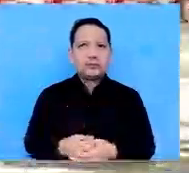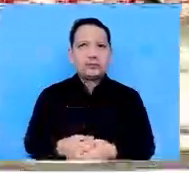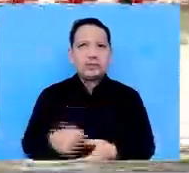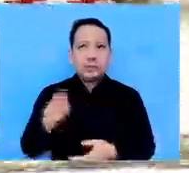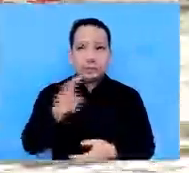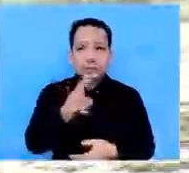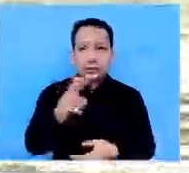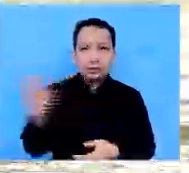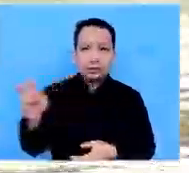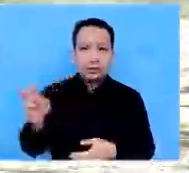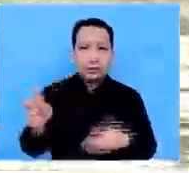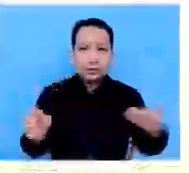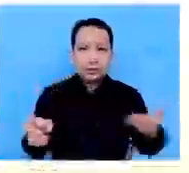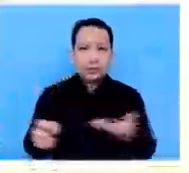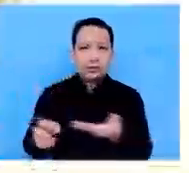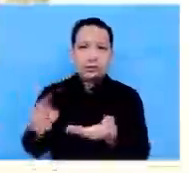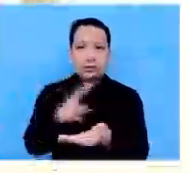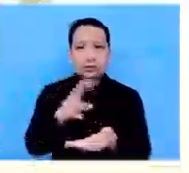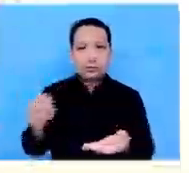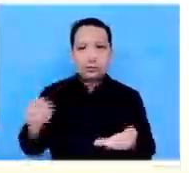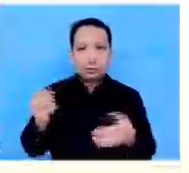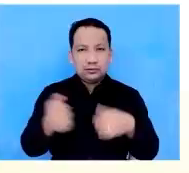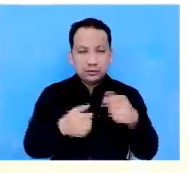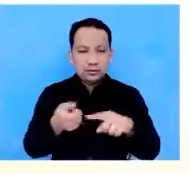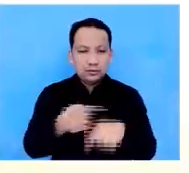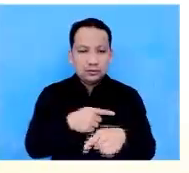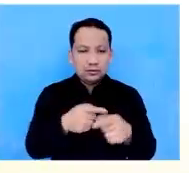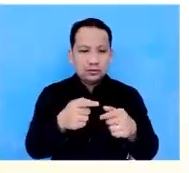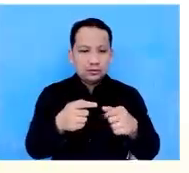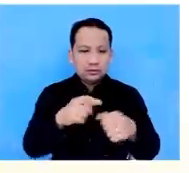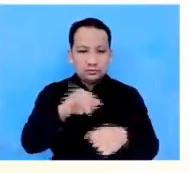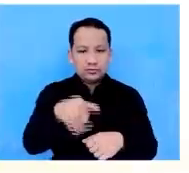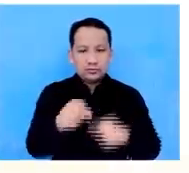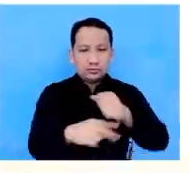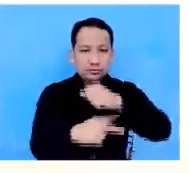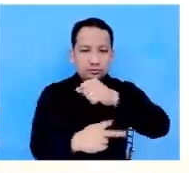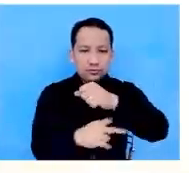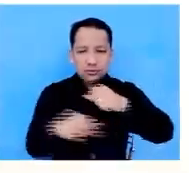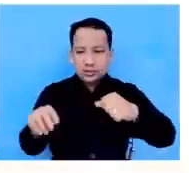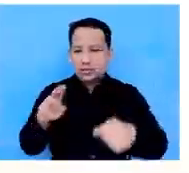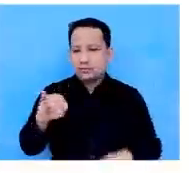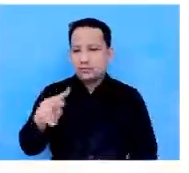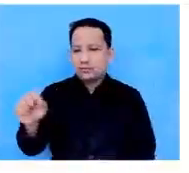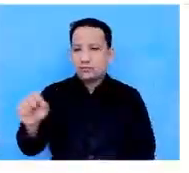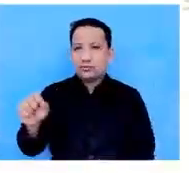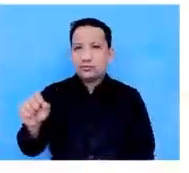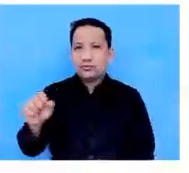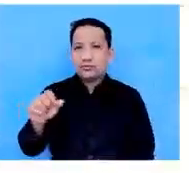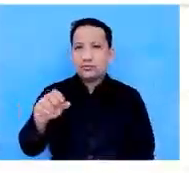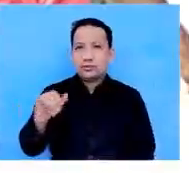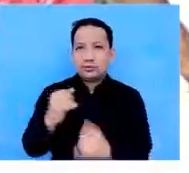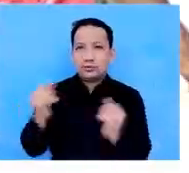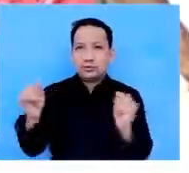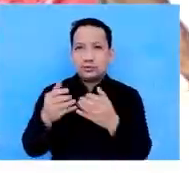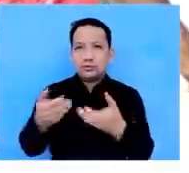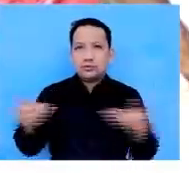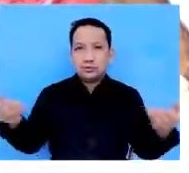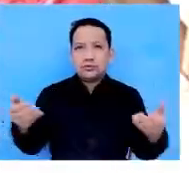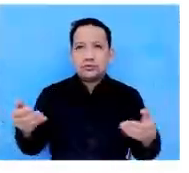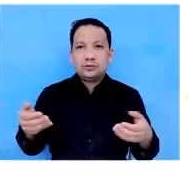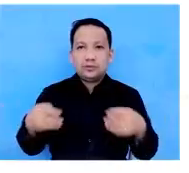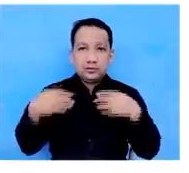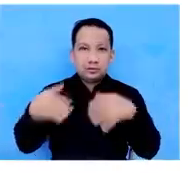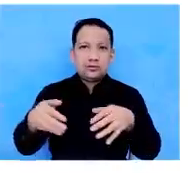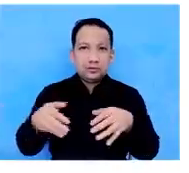200 metro ang sinagwa ng bawat kupunan mula sa Jones Bridge hanggang sa Binondo Intramuros Bridge. Napahinto rin ang ilang dumadaan